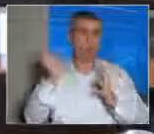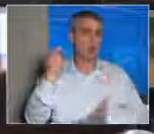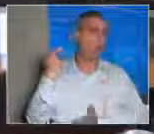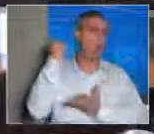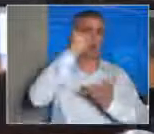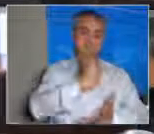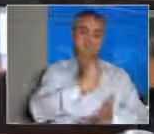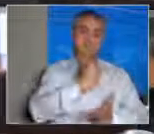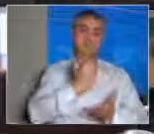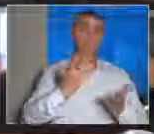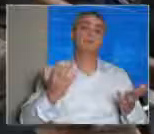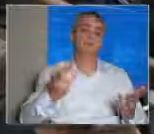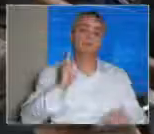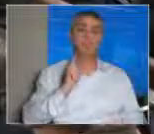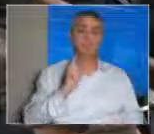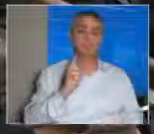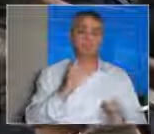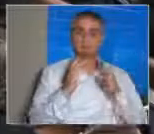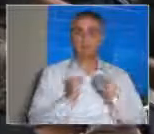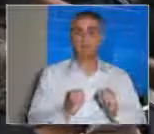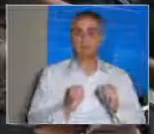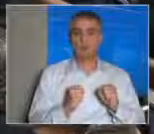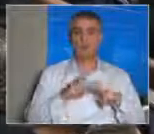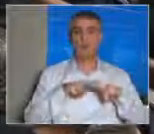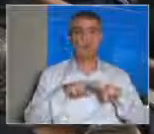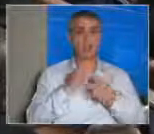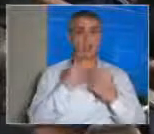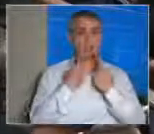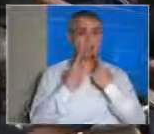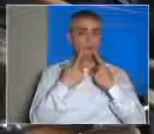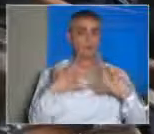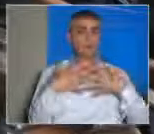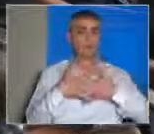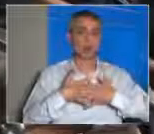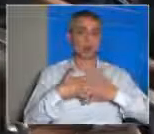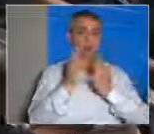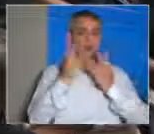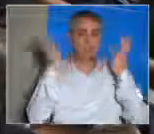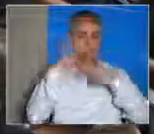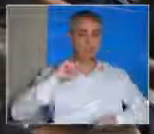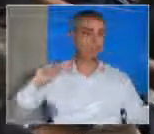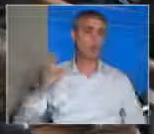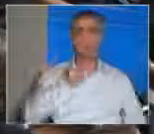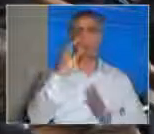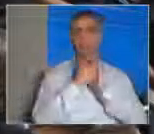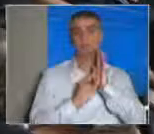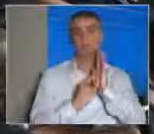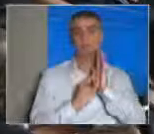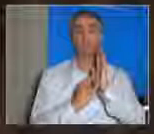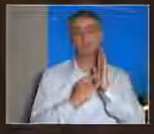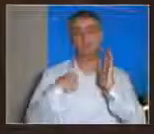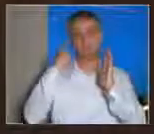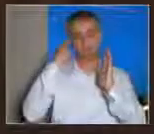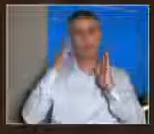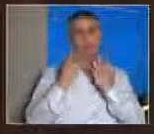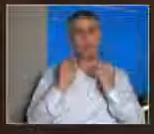המדינה, אבל ללא ספק, לאחר שבמסע ומתן קואליציוני יסוכם כל נושא החקיקה, אני מניח